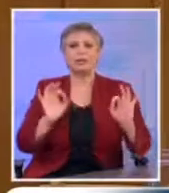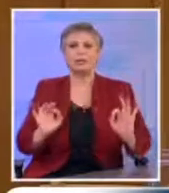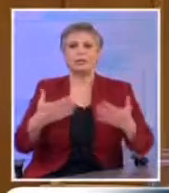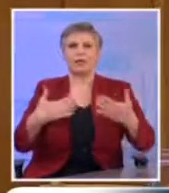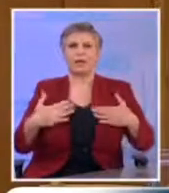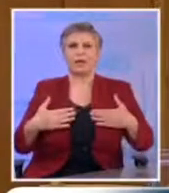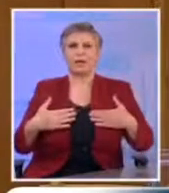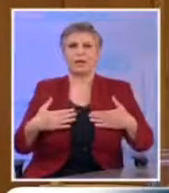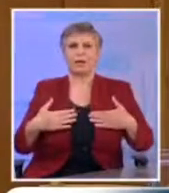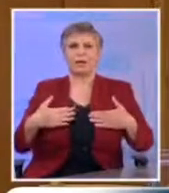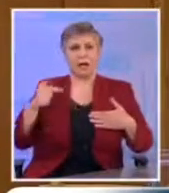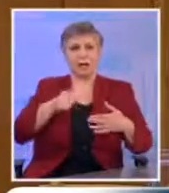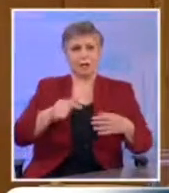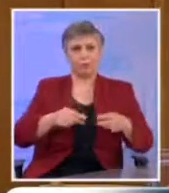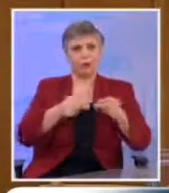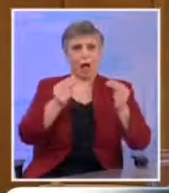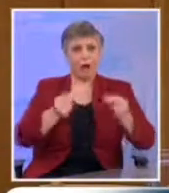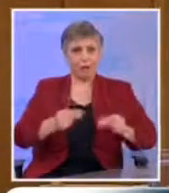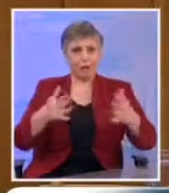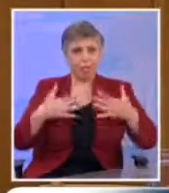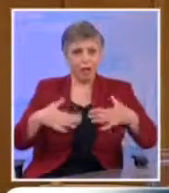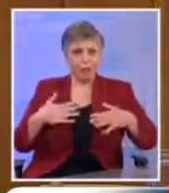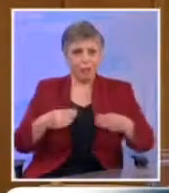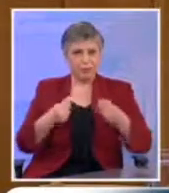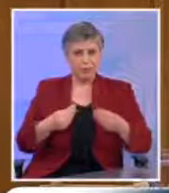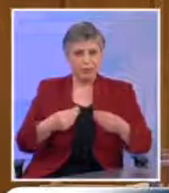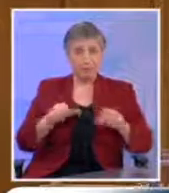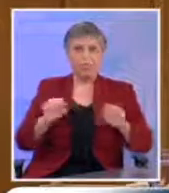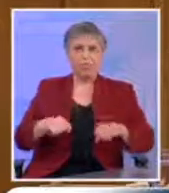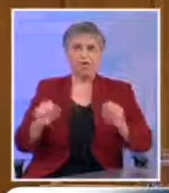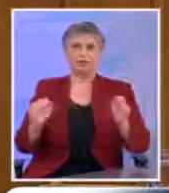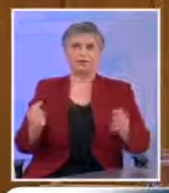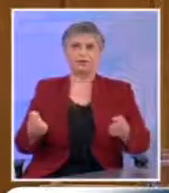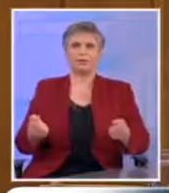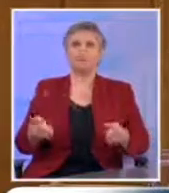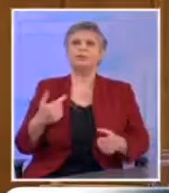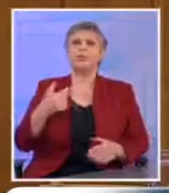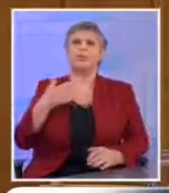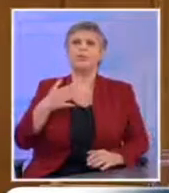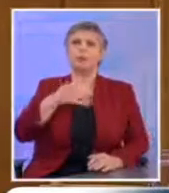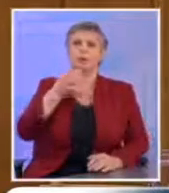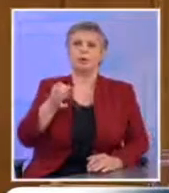αποτελέσματα. Και θα κλείσω με μια εικόνα που το έχω ξαναπεί. Για μένα είναι συγκλονιστική.